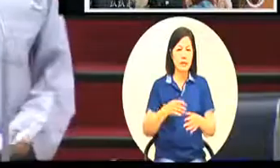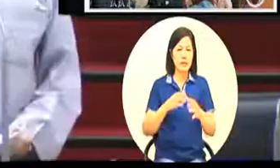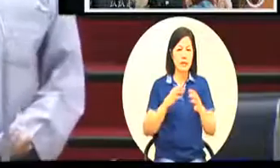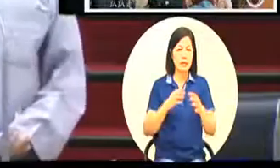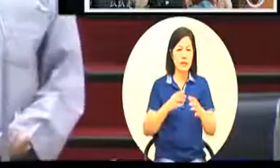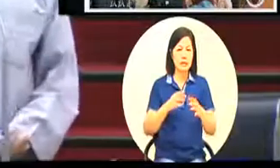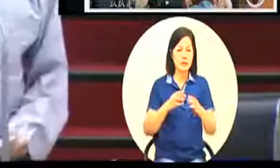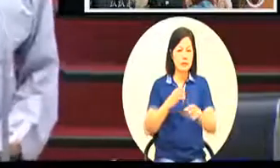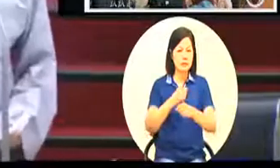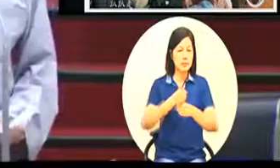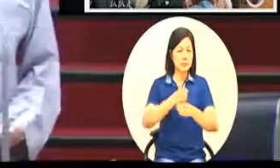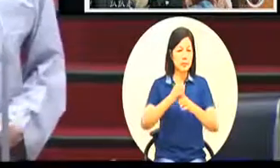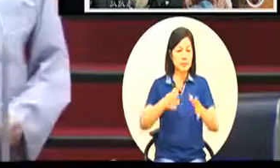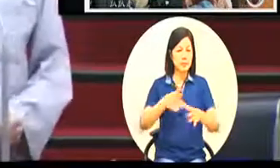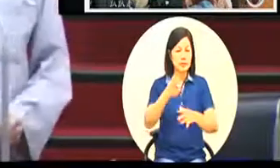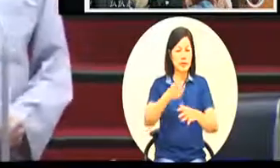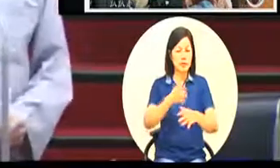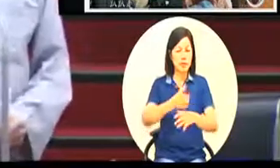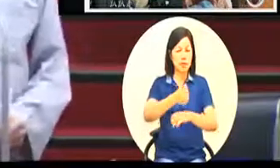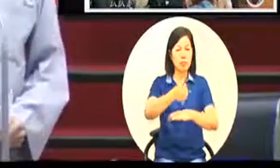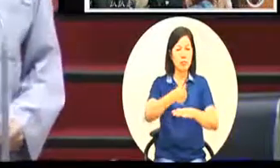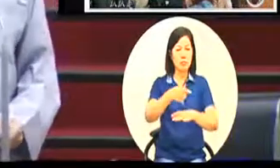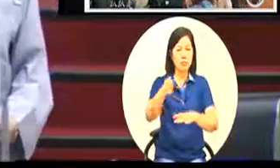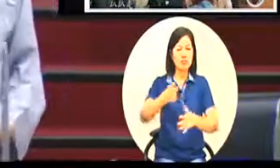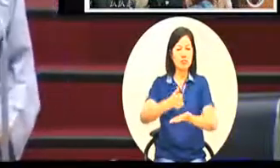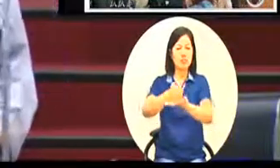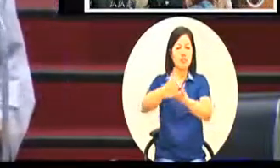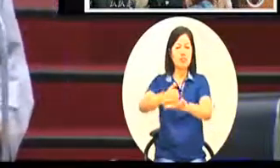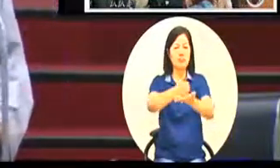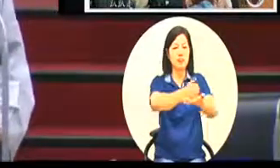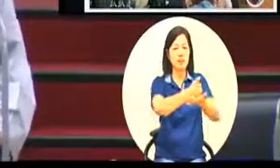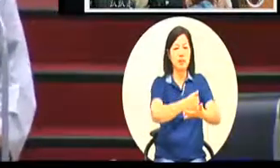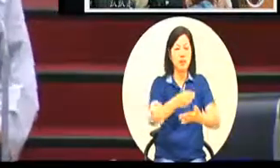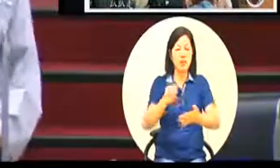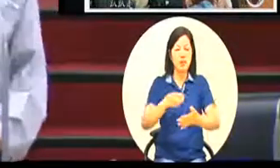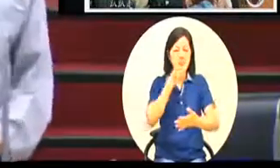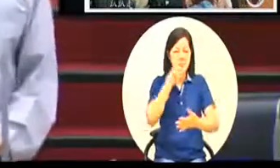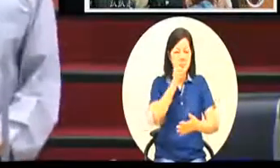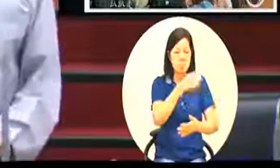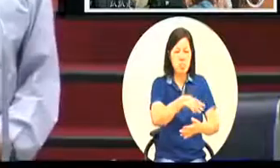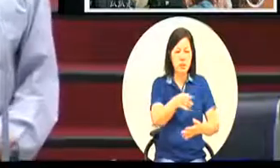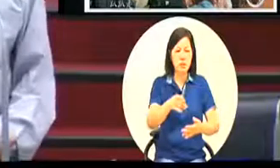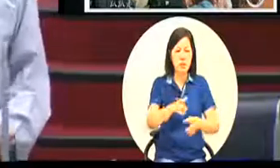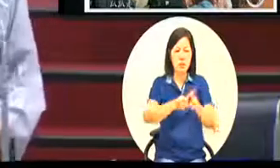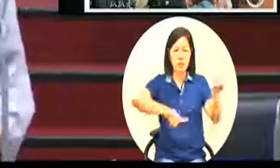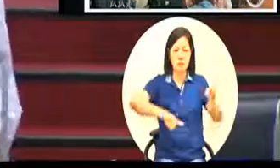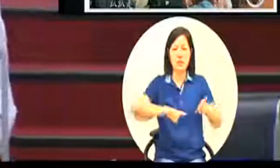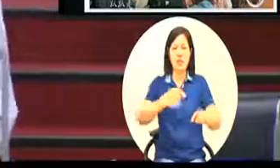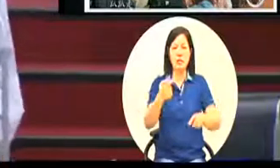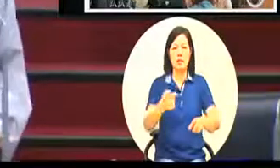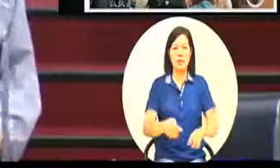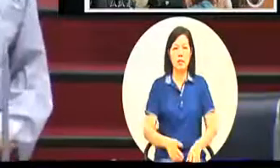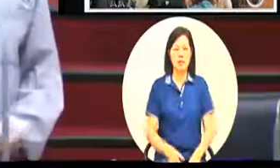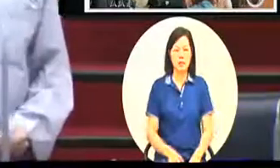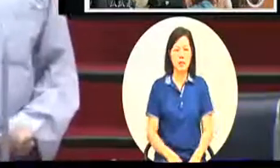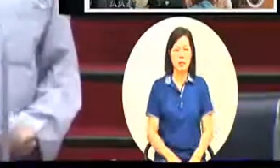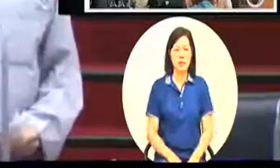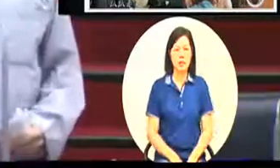啊，着牵棒啊，啊若无同背贪乱，太菜安尼济，理论差伫遮尔